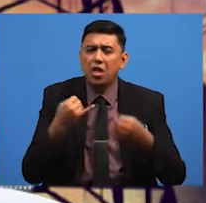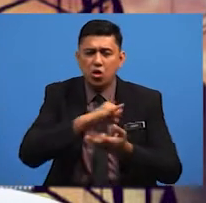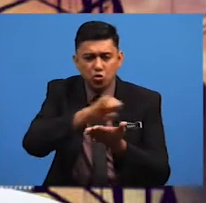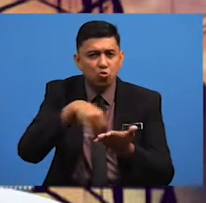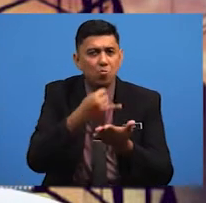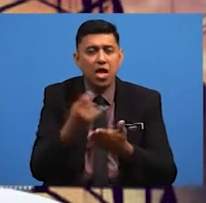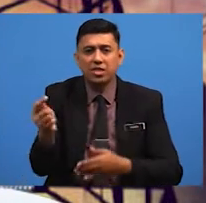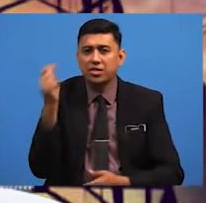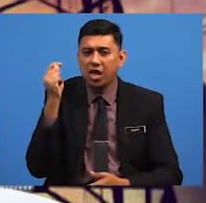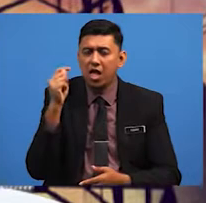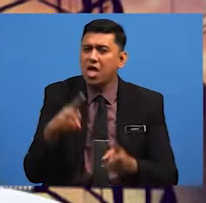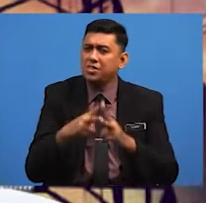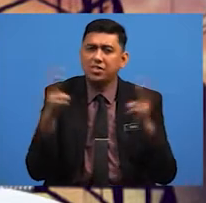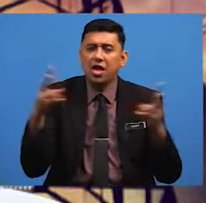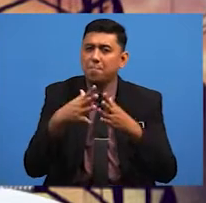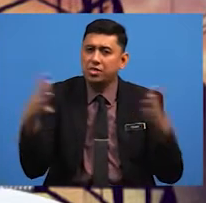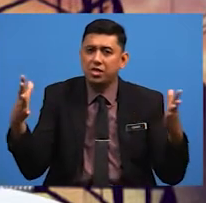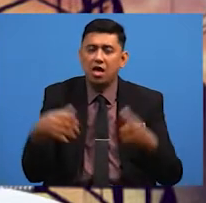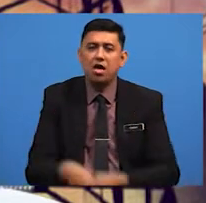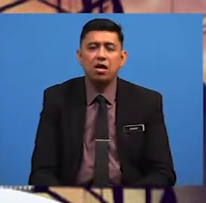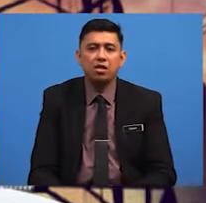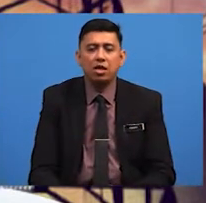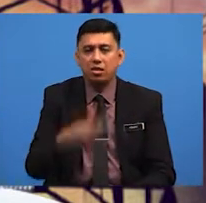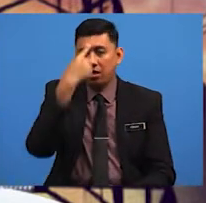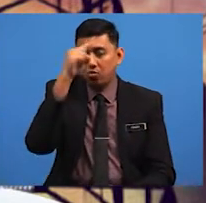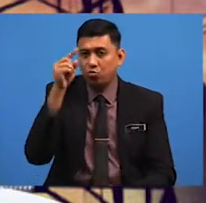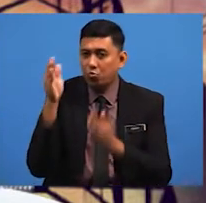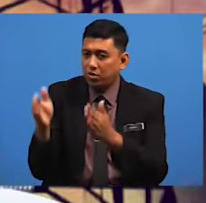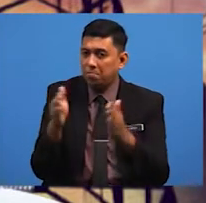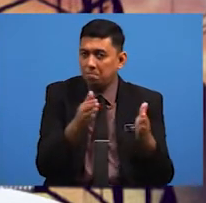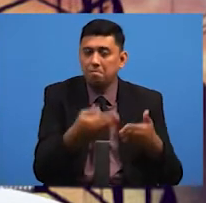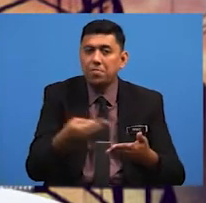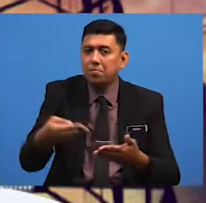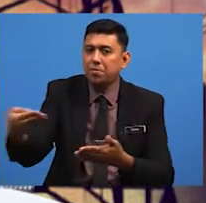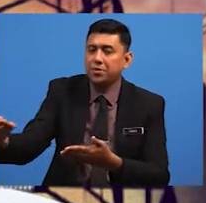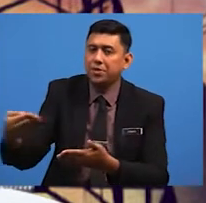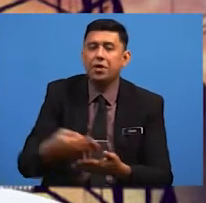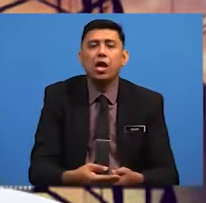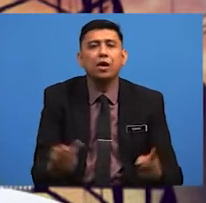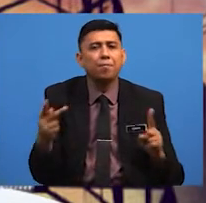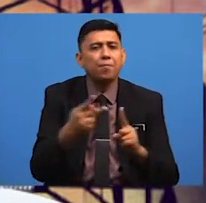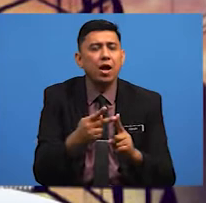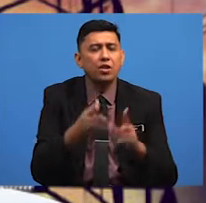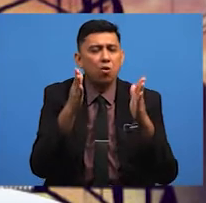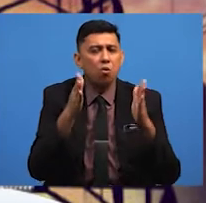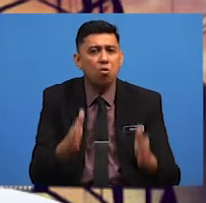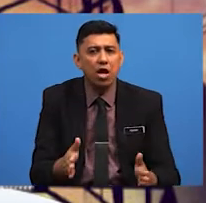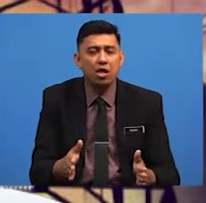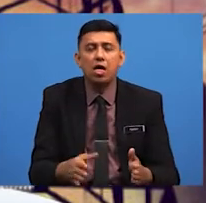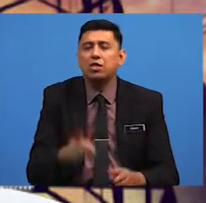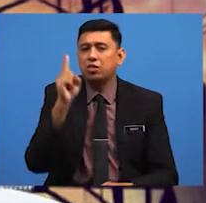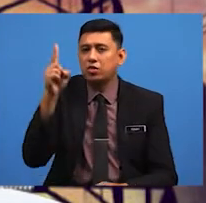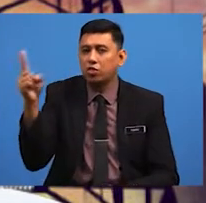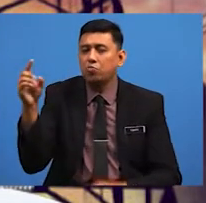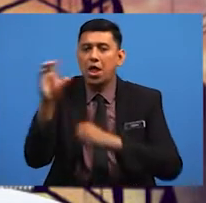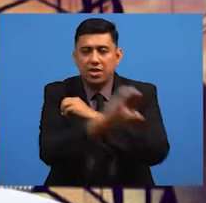jumlah tenaga yang sangat besar untuk dia gih kan kepada semua penduduk dalam sesebuah